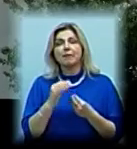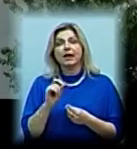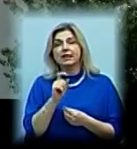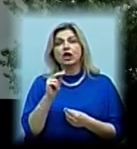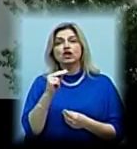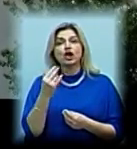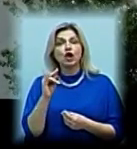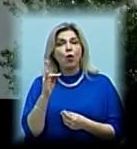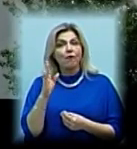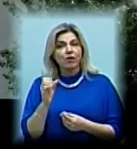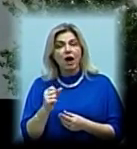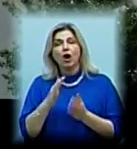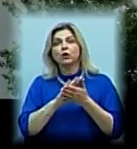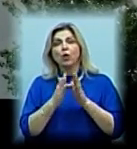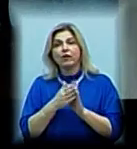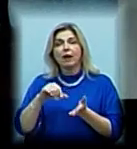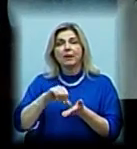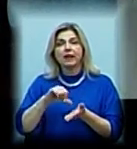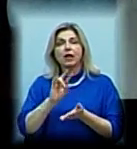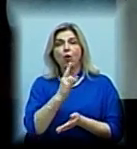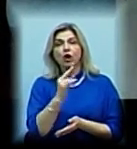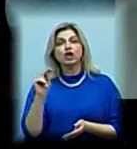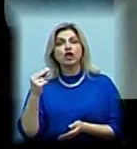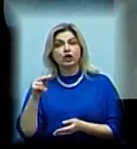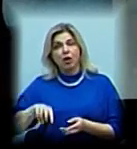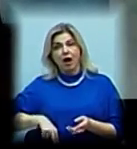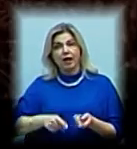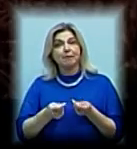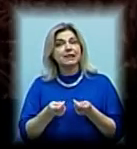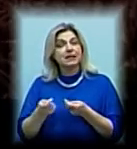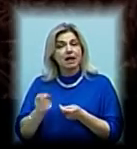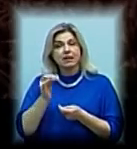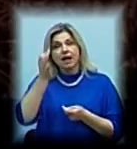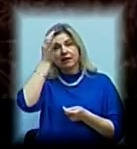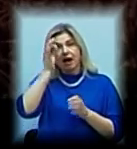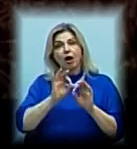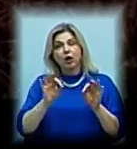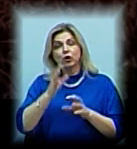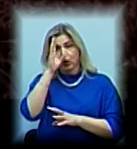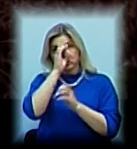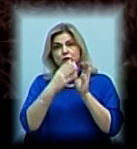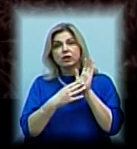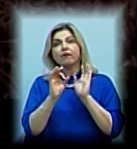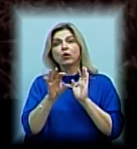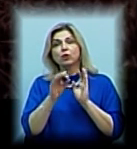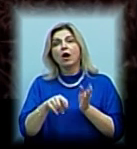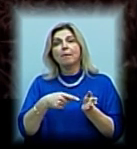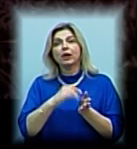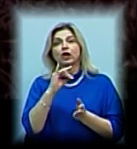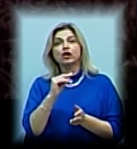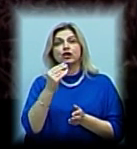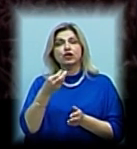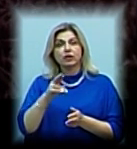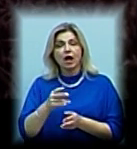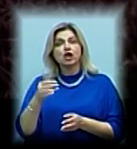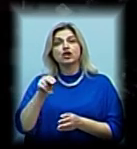Чернігівщини домовились представники Миколаївської та Чернігівської облдержадміністрацій. Нагадаємо, вночі 9 жовтня в місті Ічня